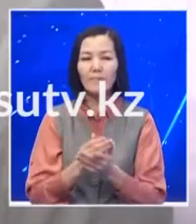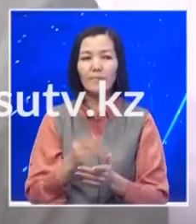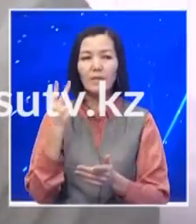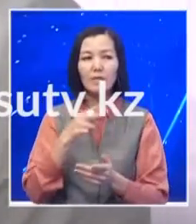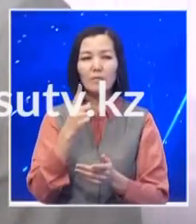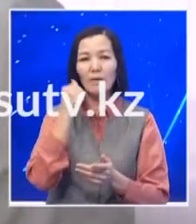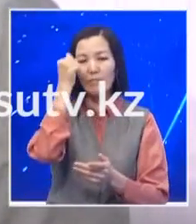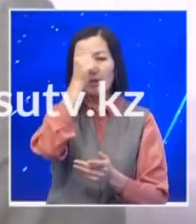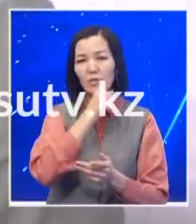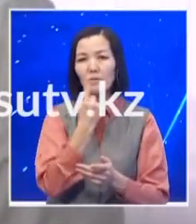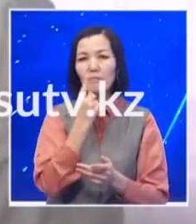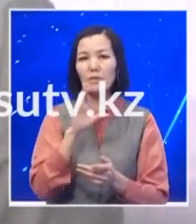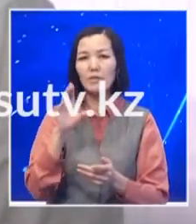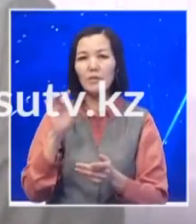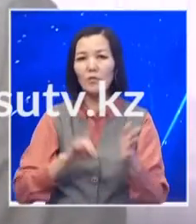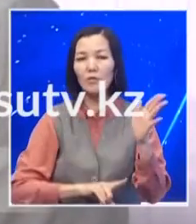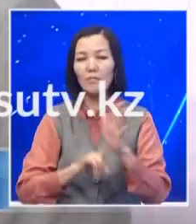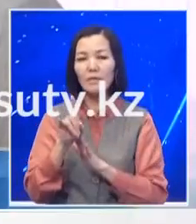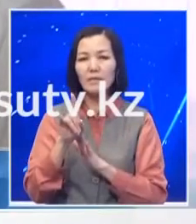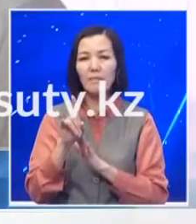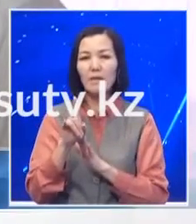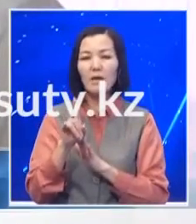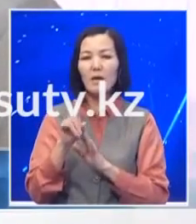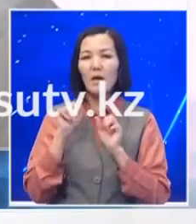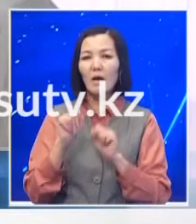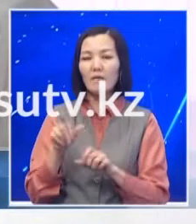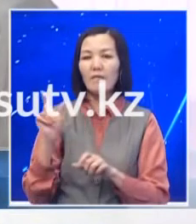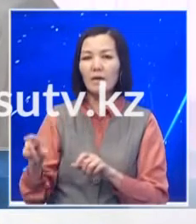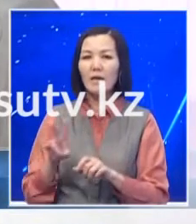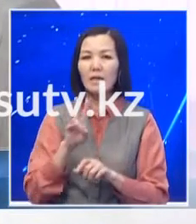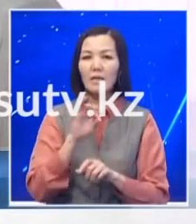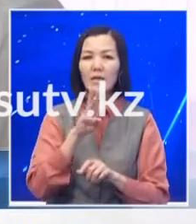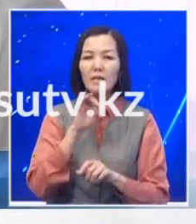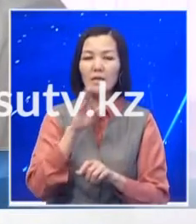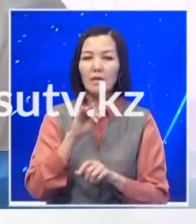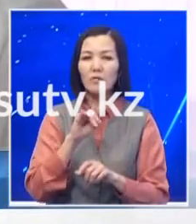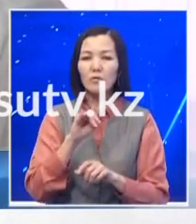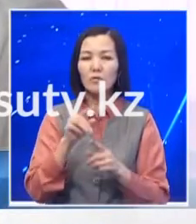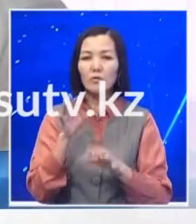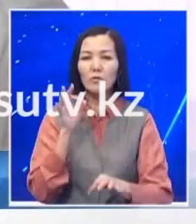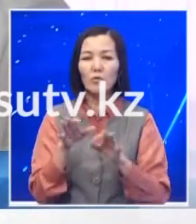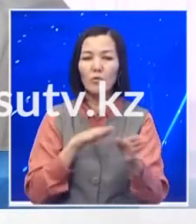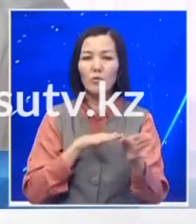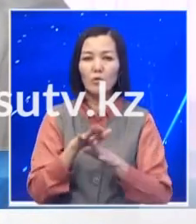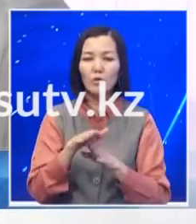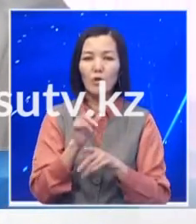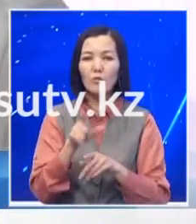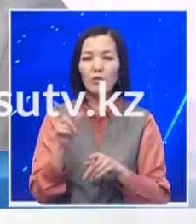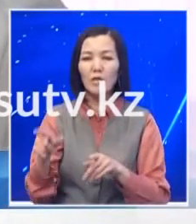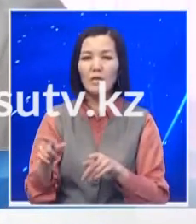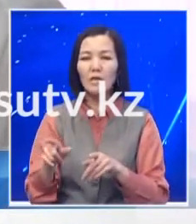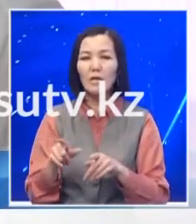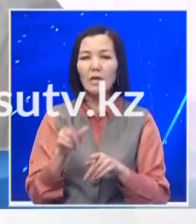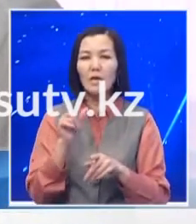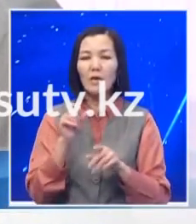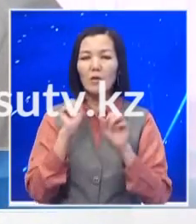2021 жылдың 1 сәуірінен бастап адвокат, частный нотариус дейміз, жекеленген сот орындаушылары азаматтық